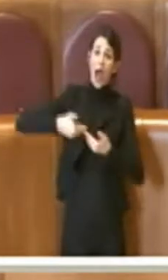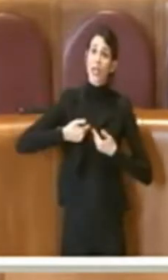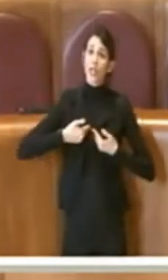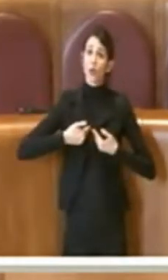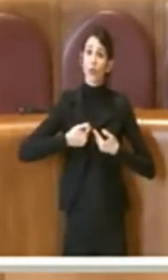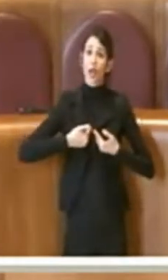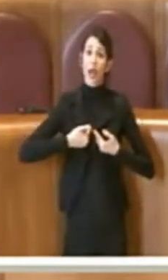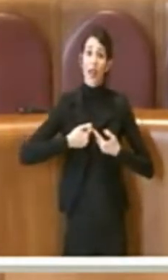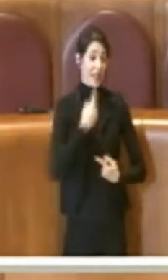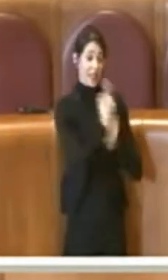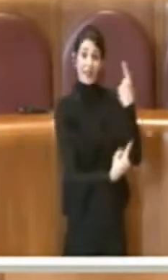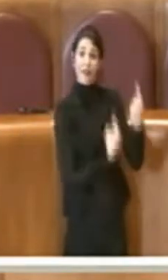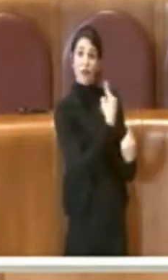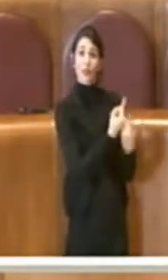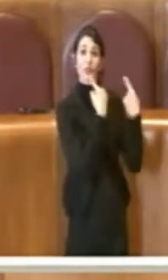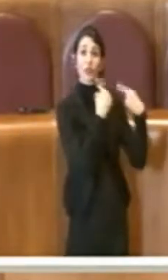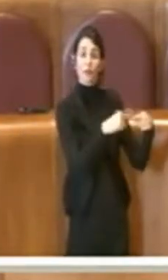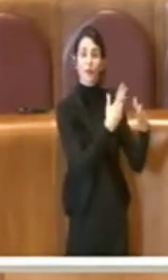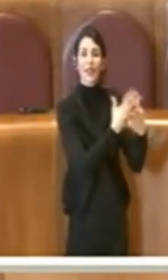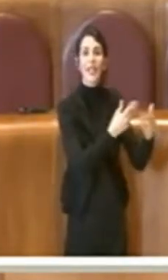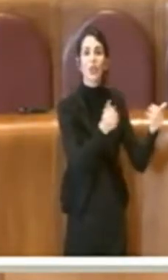detto, è vero che